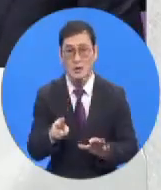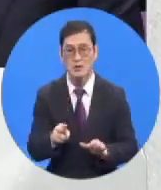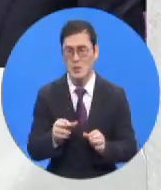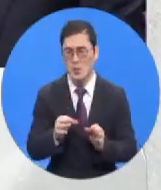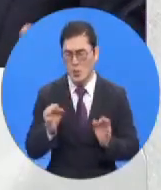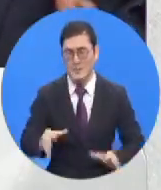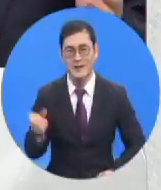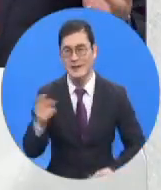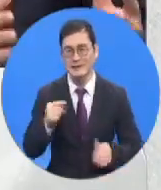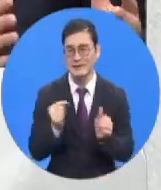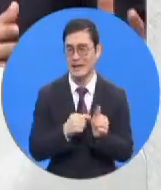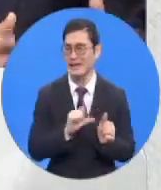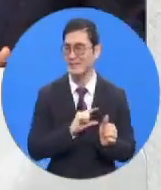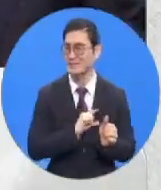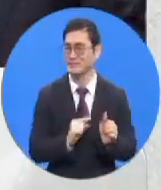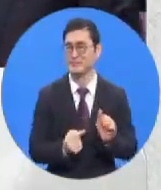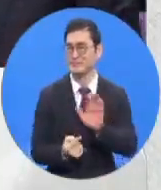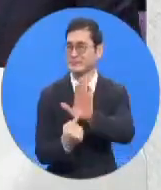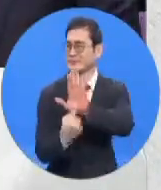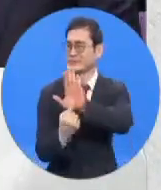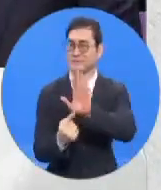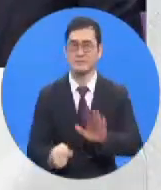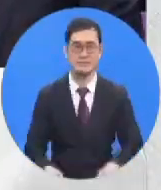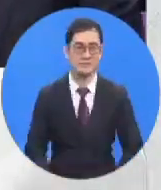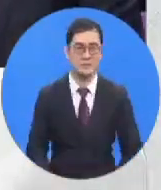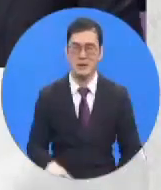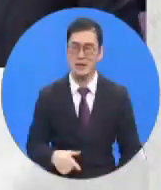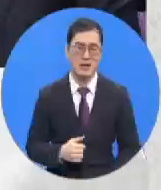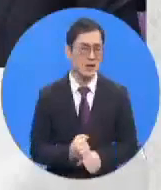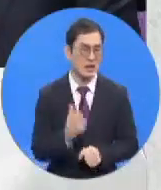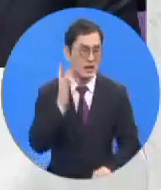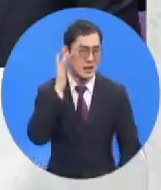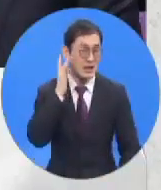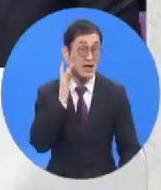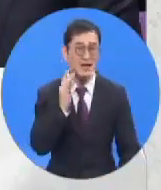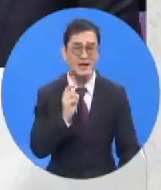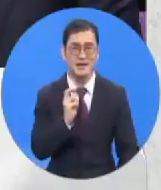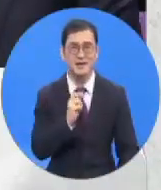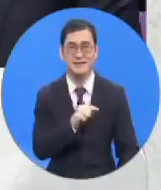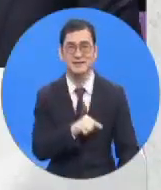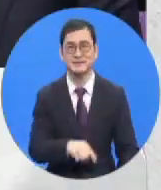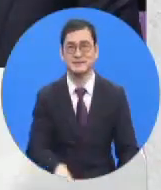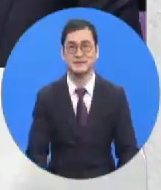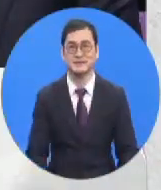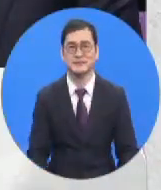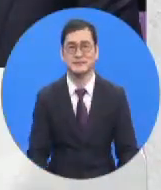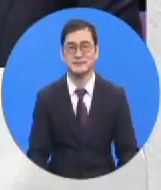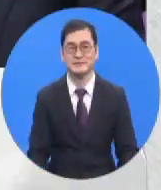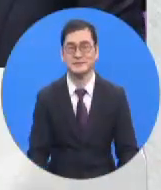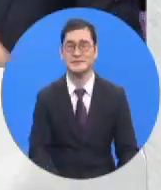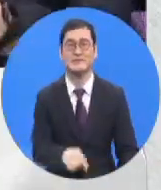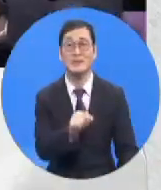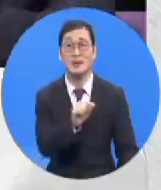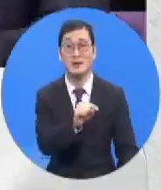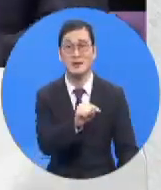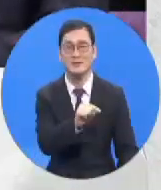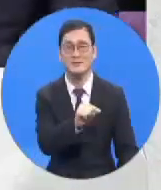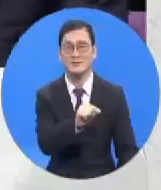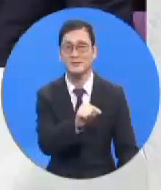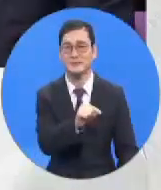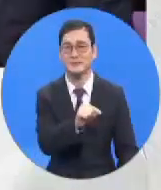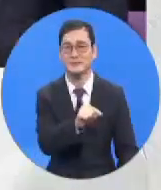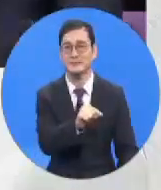여러분께서 또 이 사건을 잊으셨을까 봐 제가 다시 한번 말씀을 드리면 이 사건의 본질은 첫째